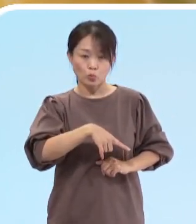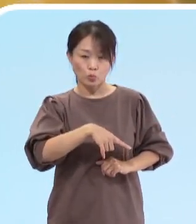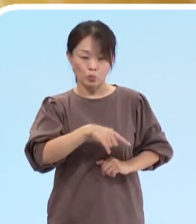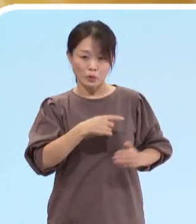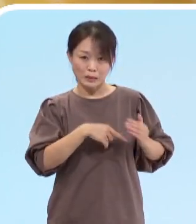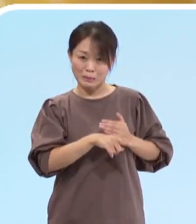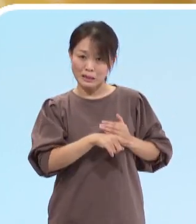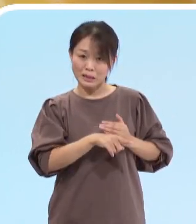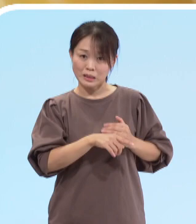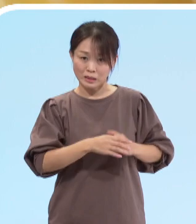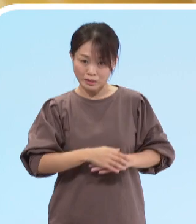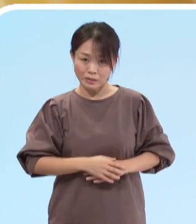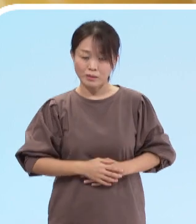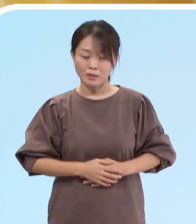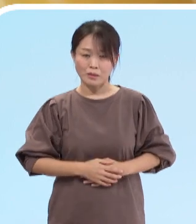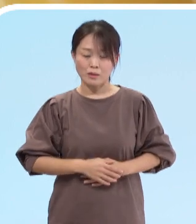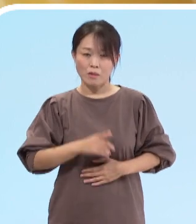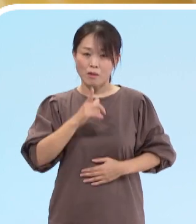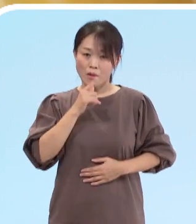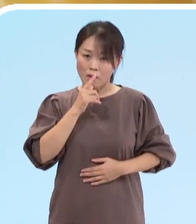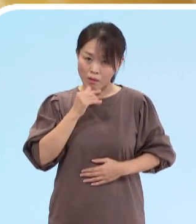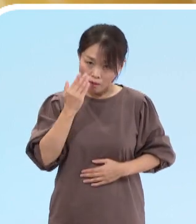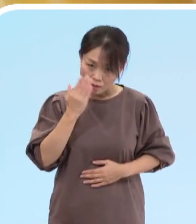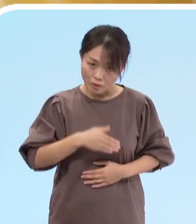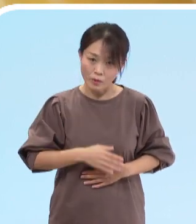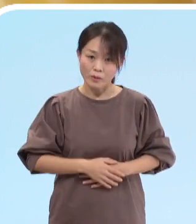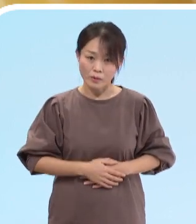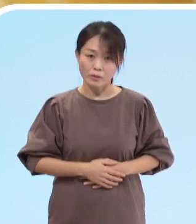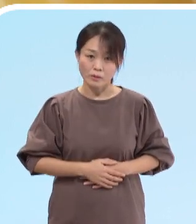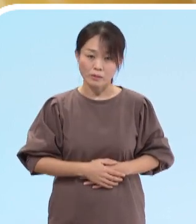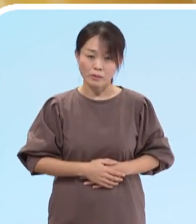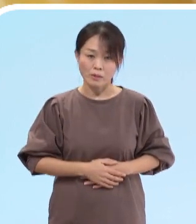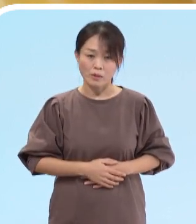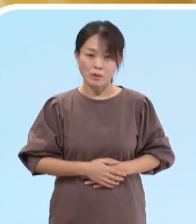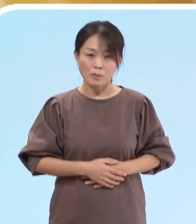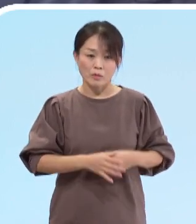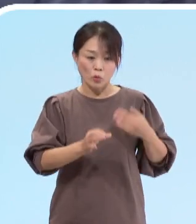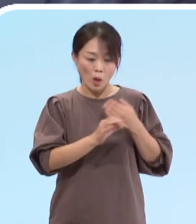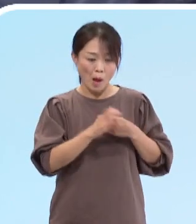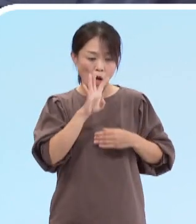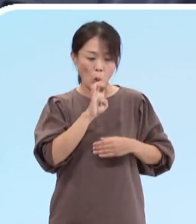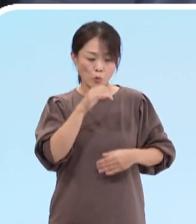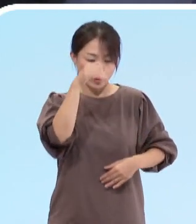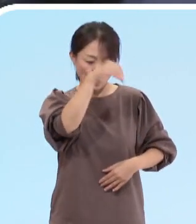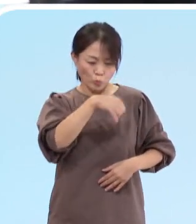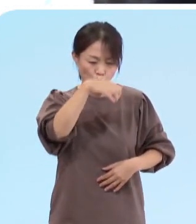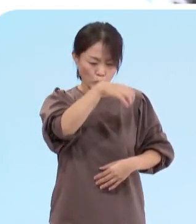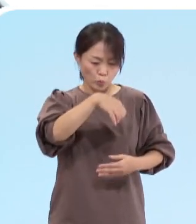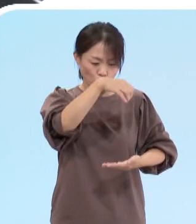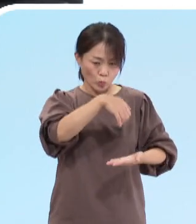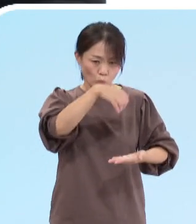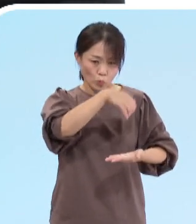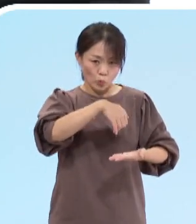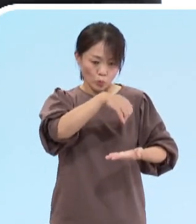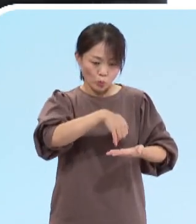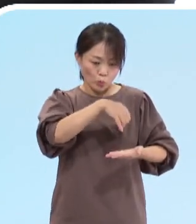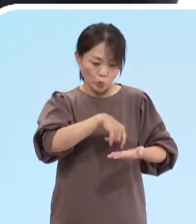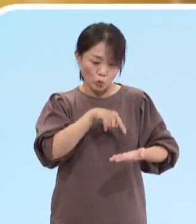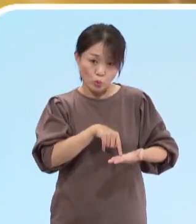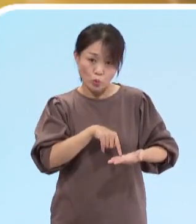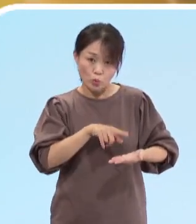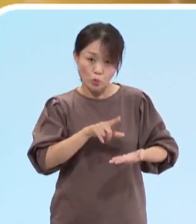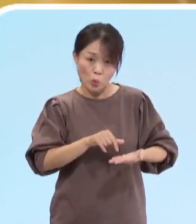と掘りなさいという。 なるほど、40センチ掘りなさいという、はい、例えばその40センチのところに来た